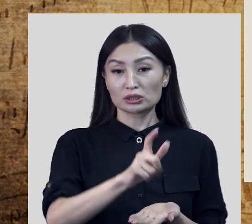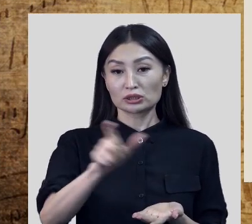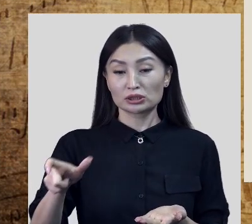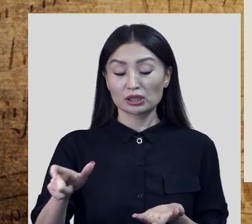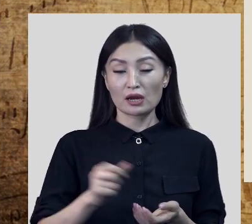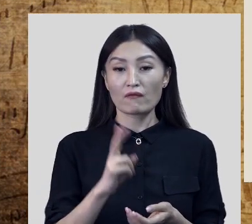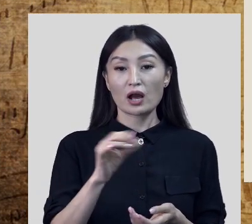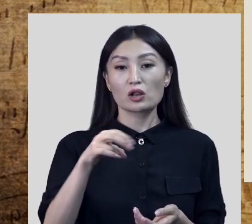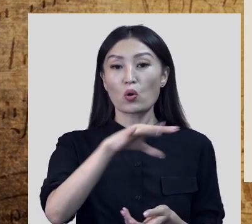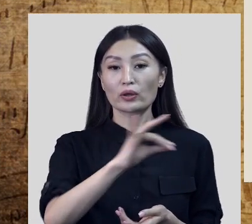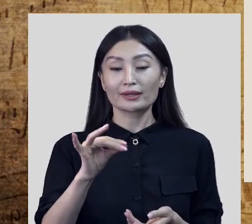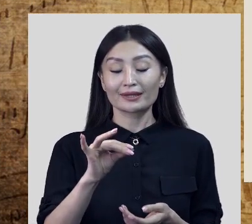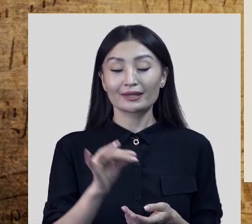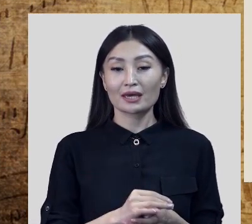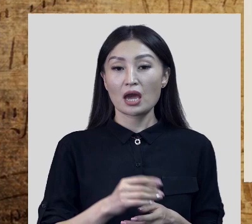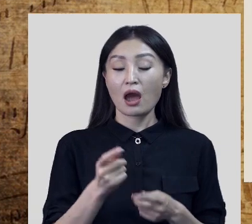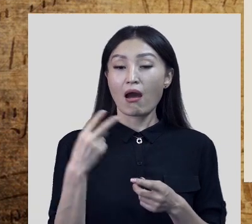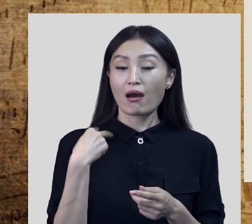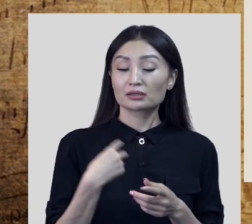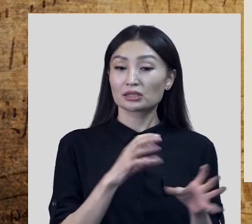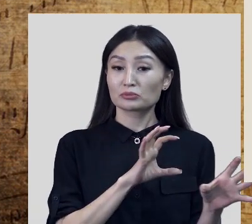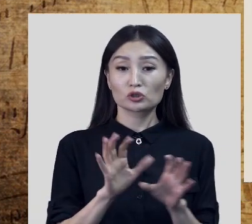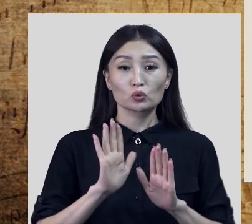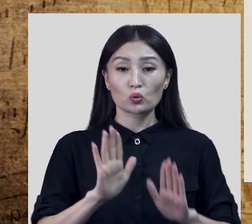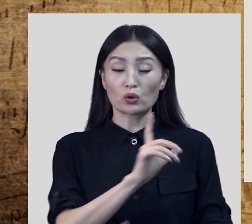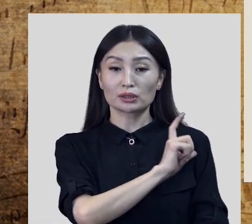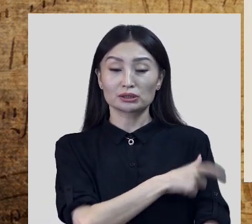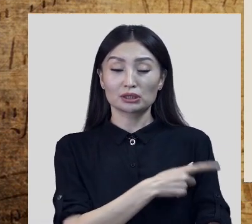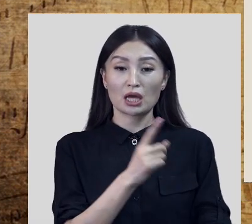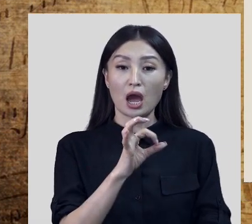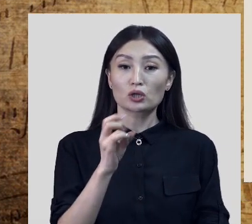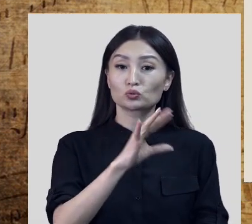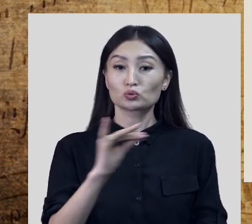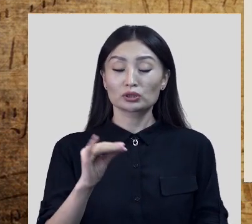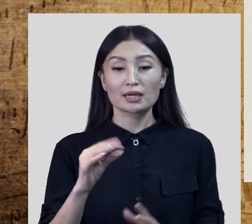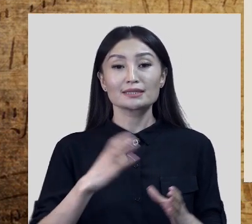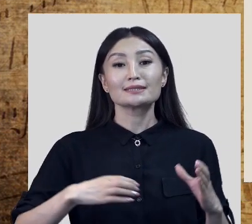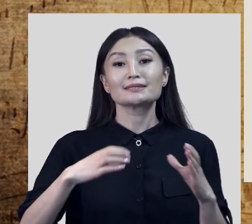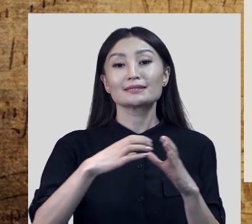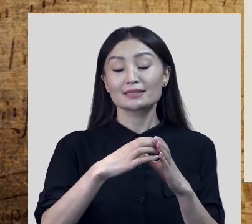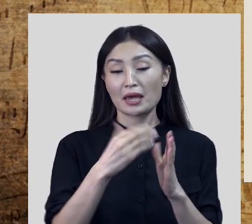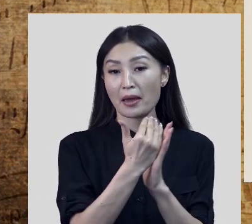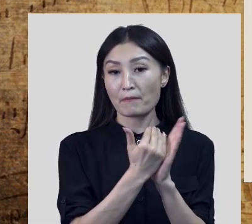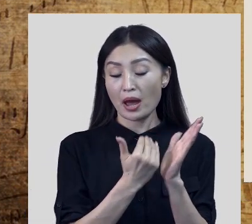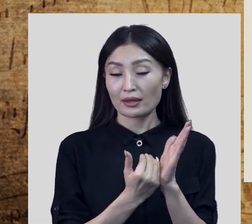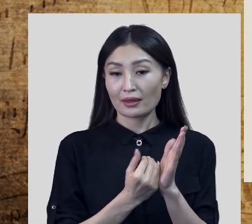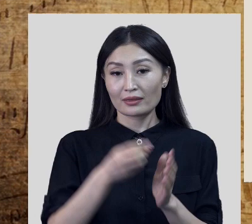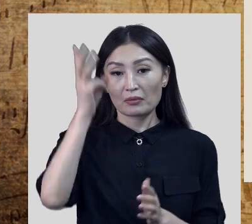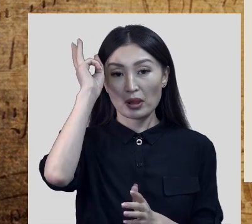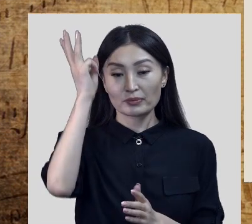в колонии правящие круги англии обеспечивали не только силы оружия но и целой системой дипломатических и